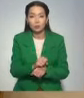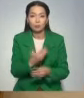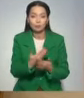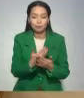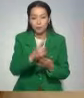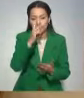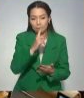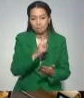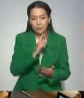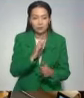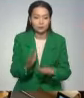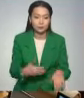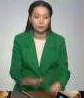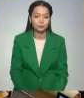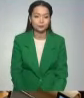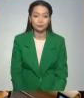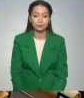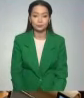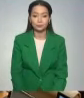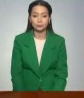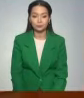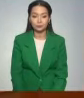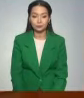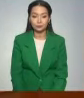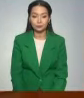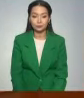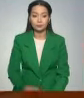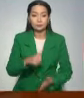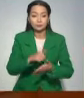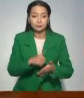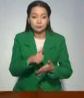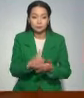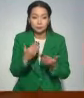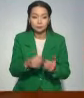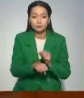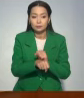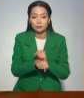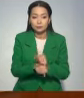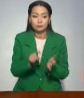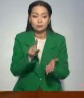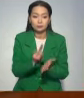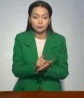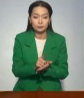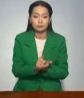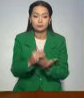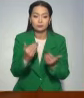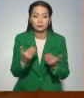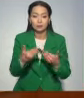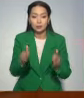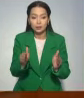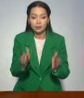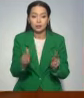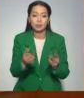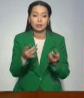уходит около месяца первоначально речь шла только об онлайн решение о проведении забастовки нужно будет принимать не двумя третьими а